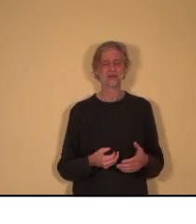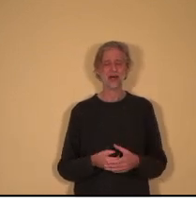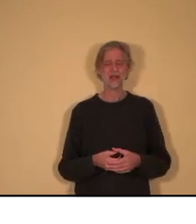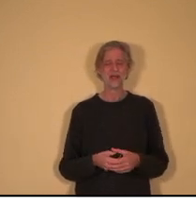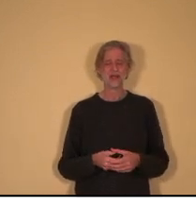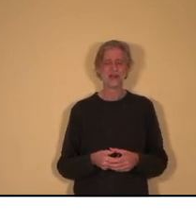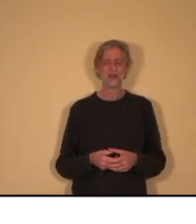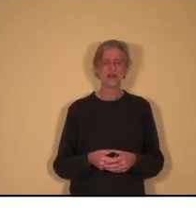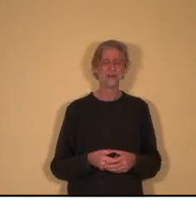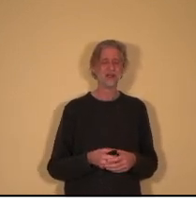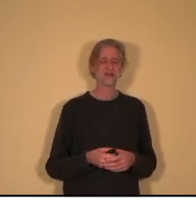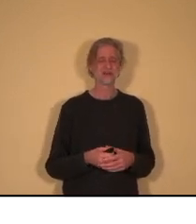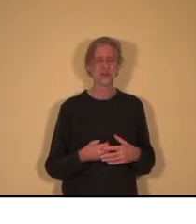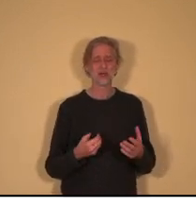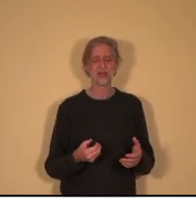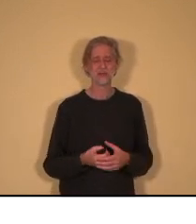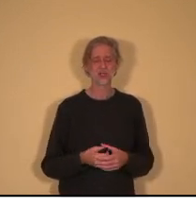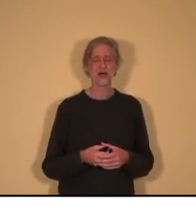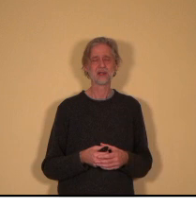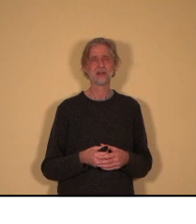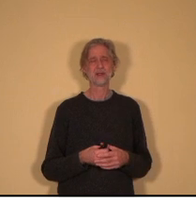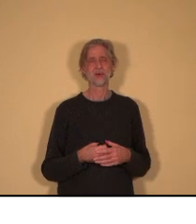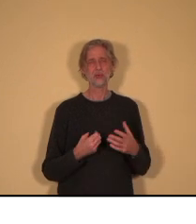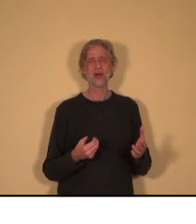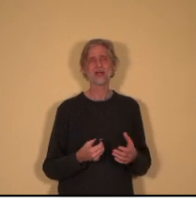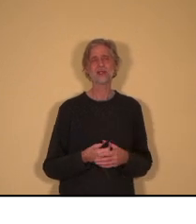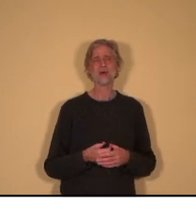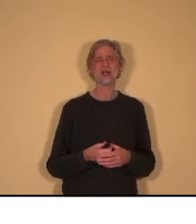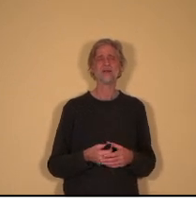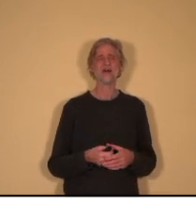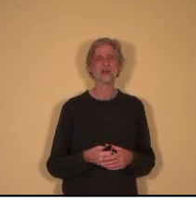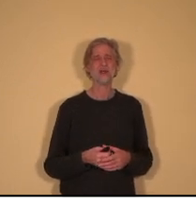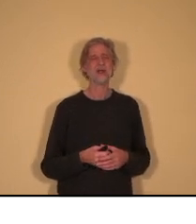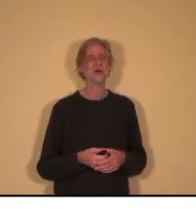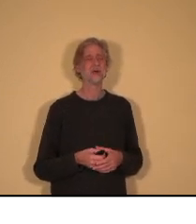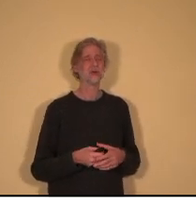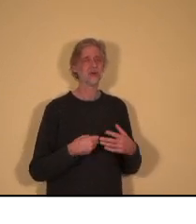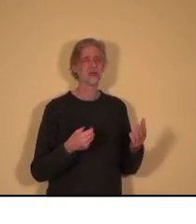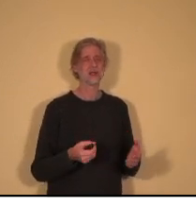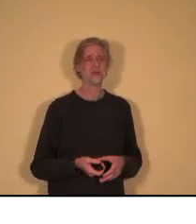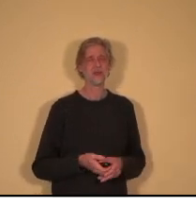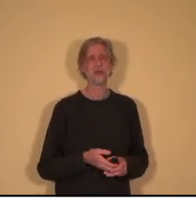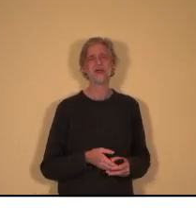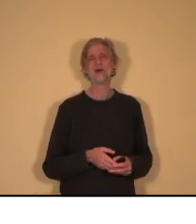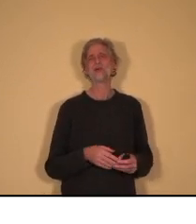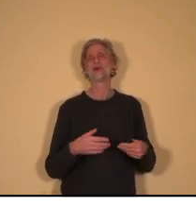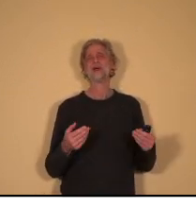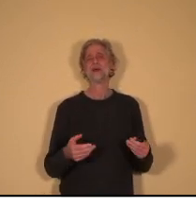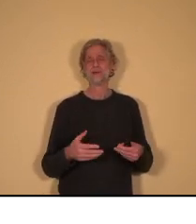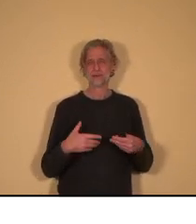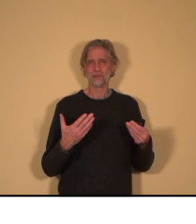CO2 ist relativ stark verunreinigt normalerweise und tritt auch verdünnt